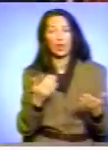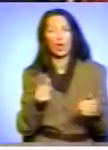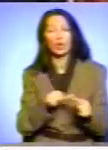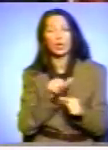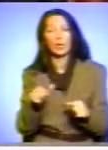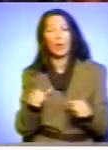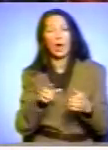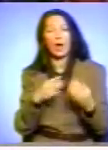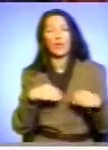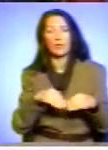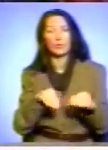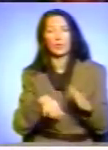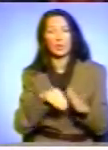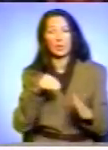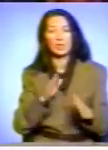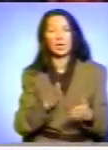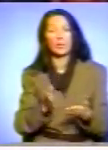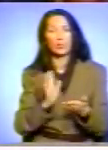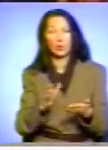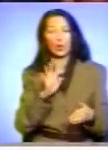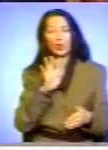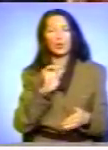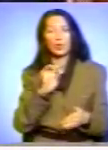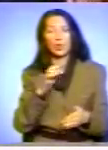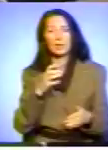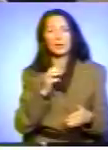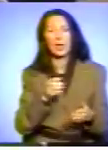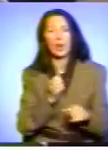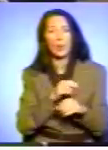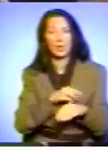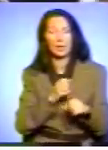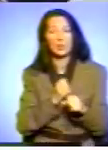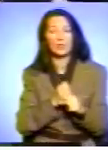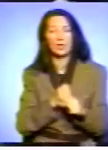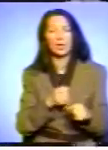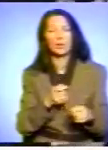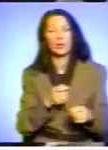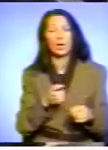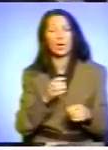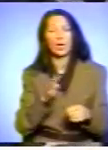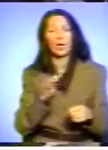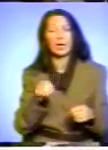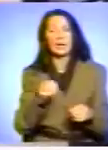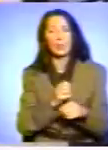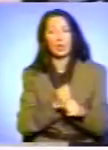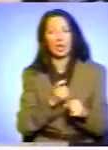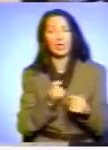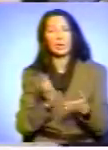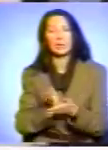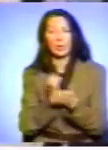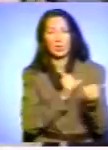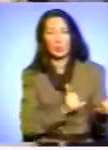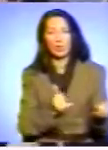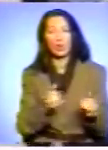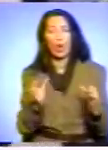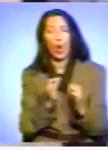службу понад 1400 співробітників, які з 25 жовтня забезпечуватимуть охорону виборчих бюлетнів. Майже 1000